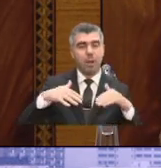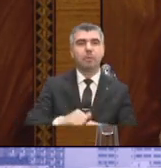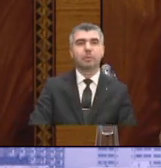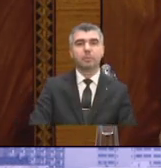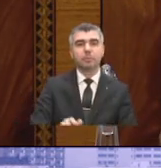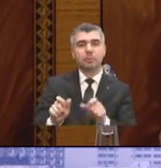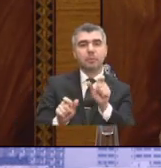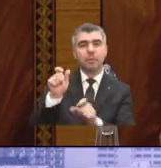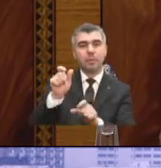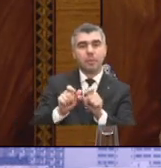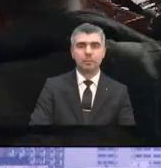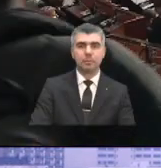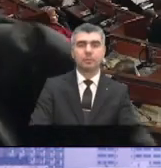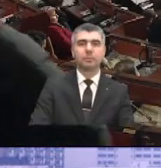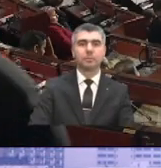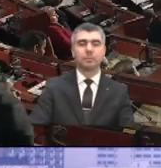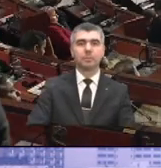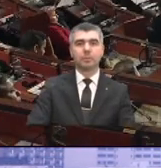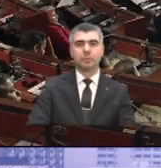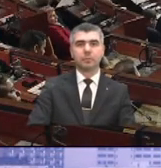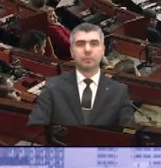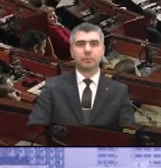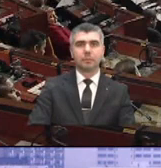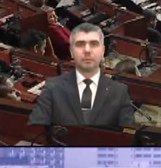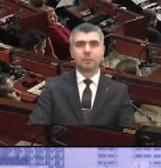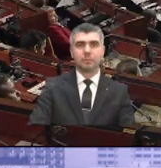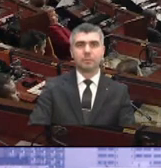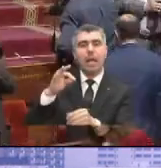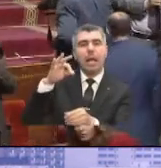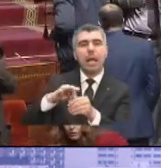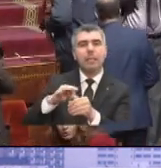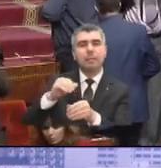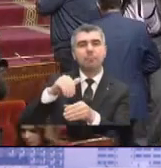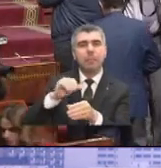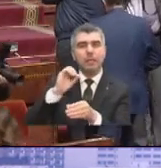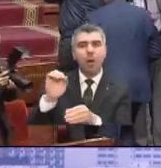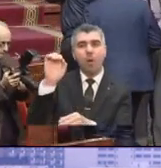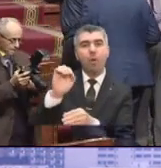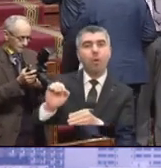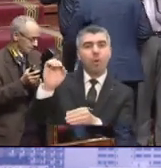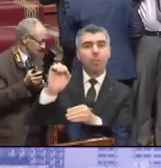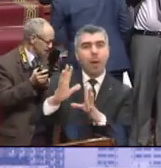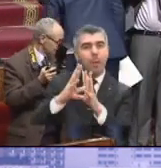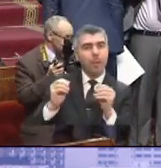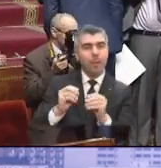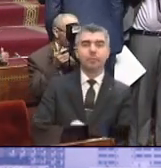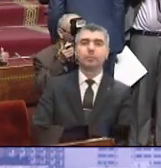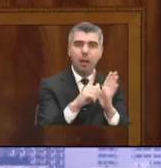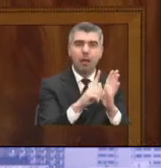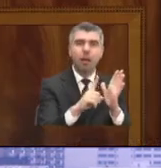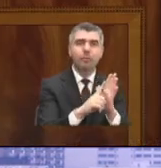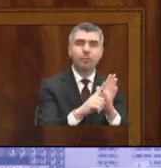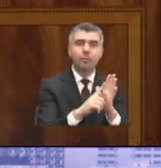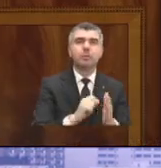كذلك لم تشير الى البرلمان فالدوره الخارجيه هو انه لم ينجح في مسائله حتى الحكومه حول